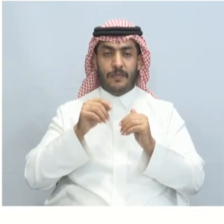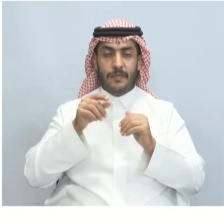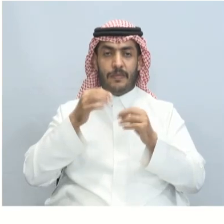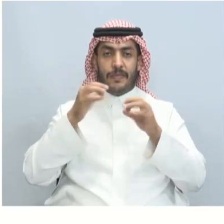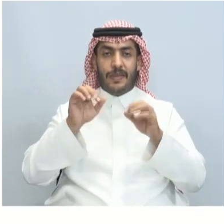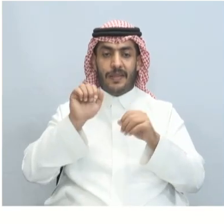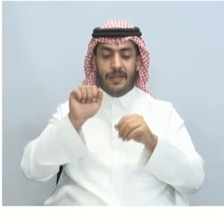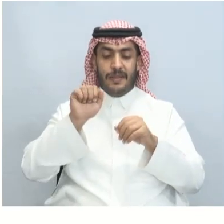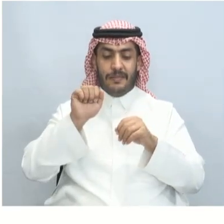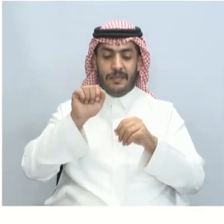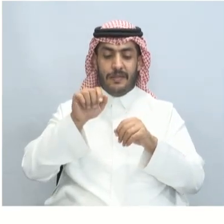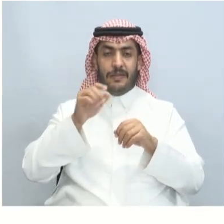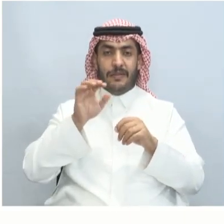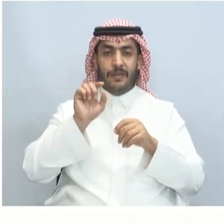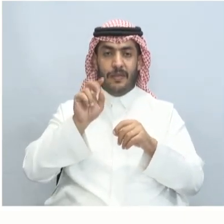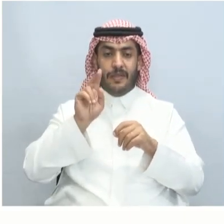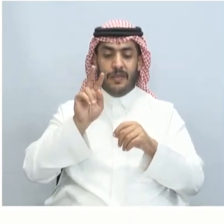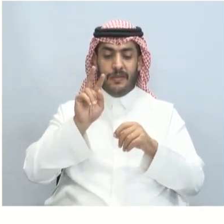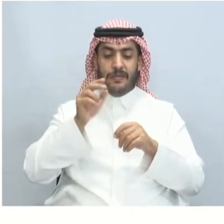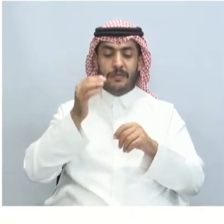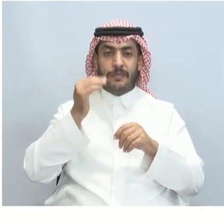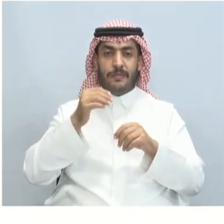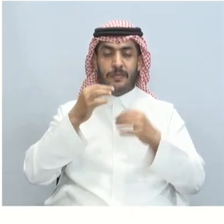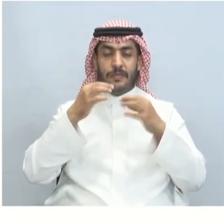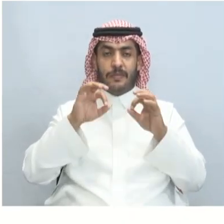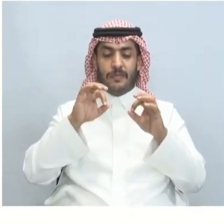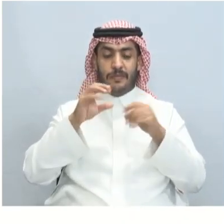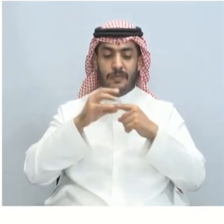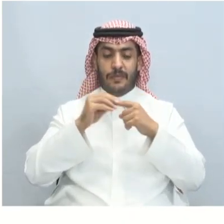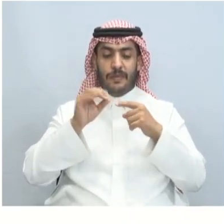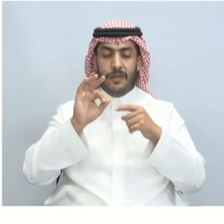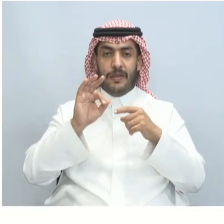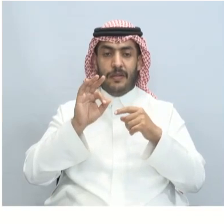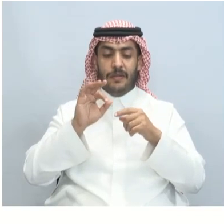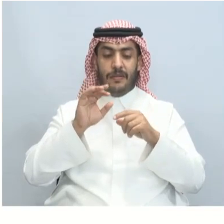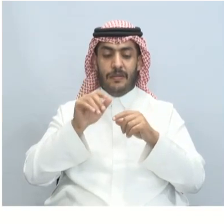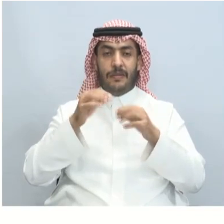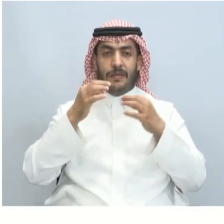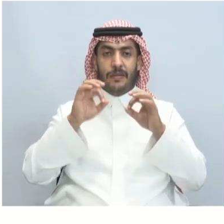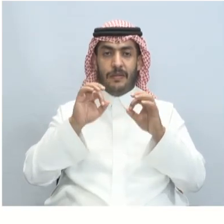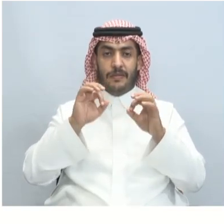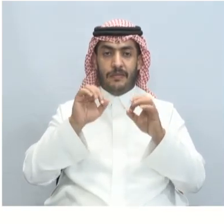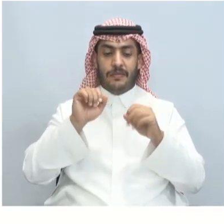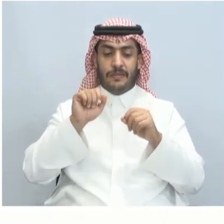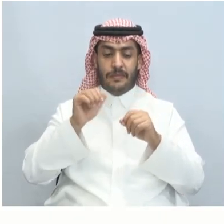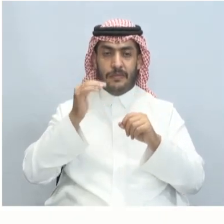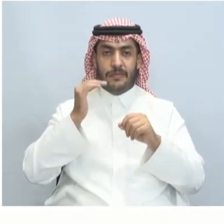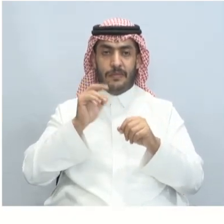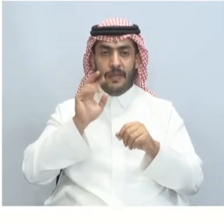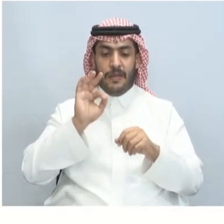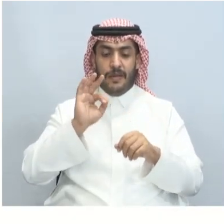الاحداثي الصادي للنقطه عين هو ا اذا يعني طرح ثلا من من الاحداثي الصادي نطرح